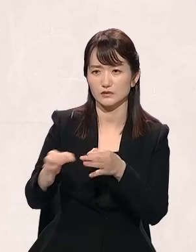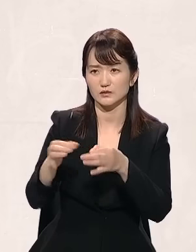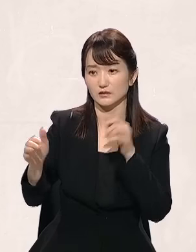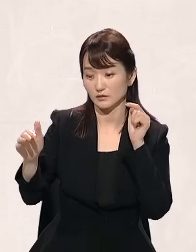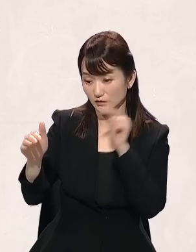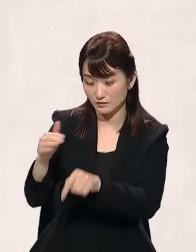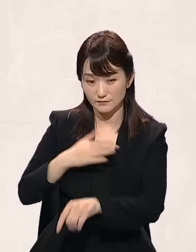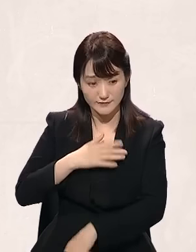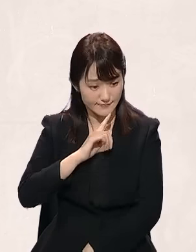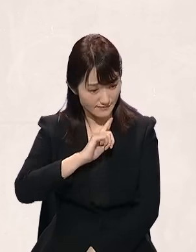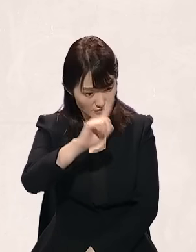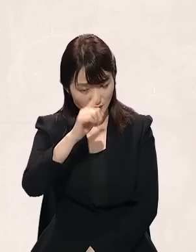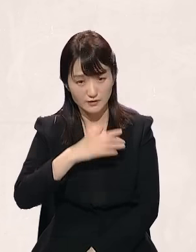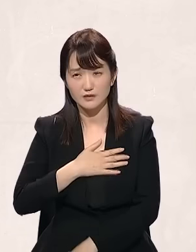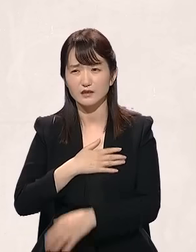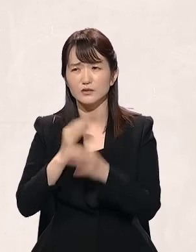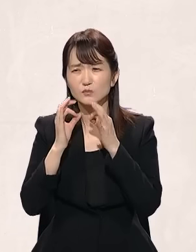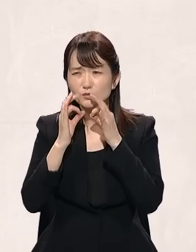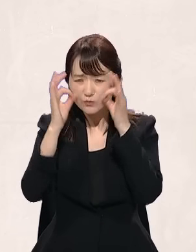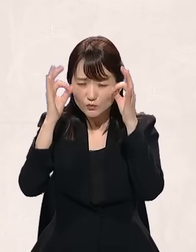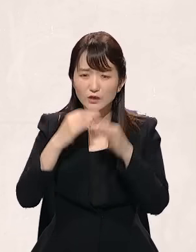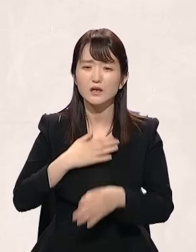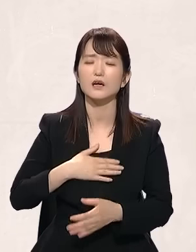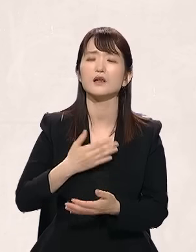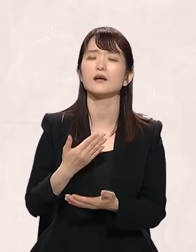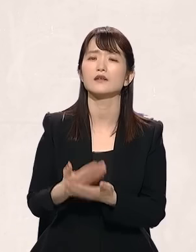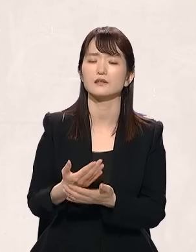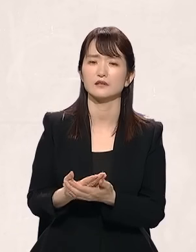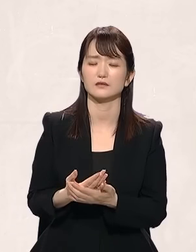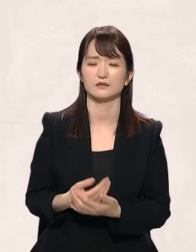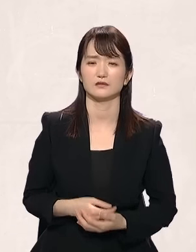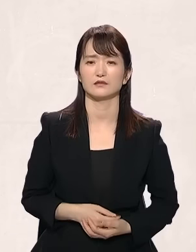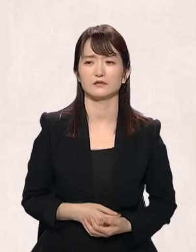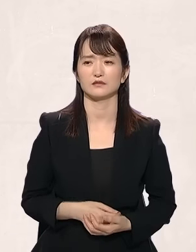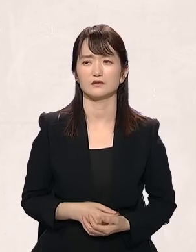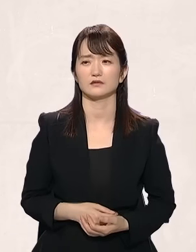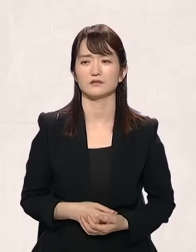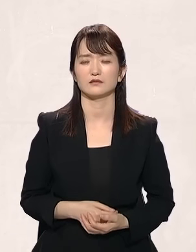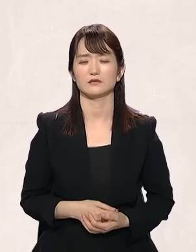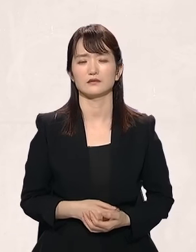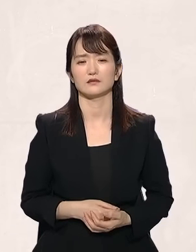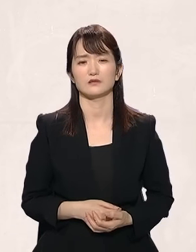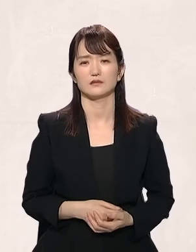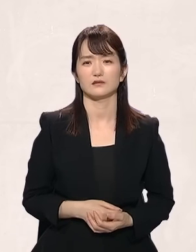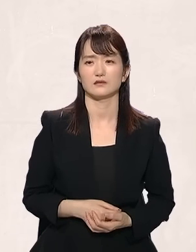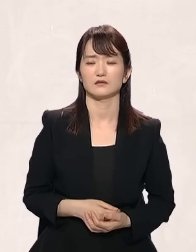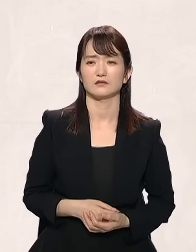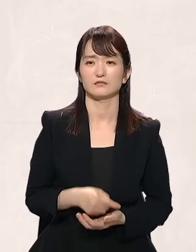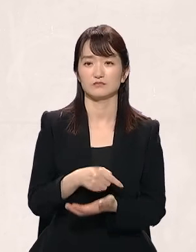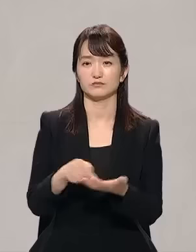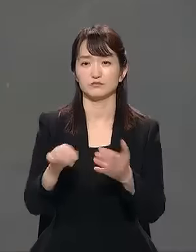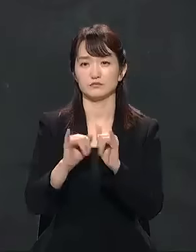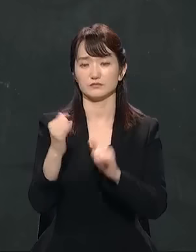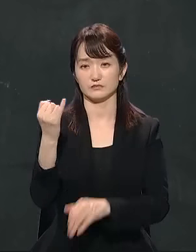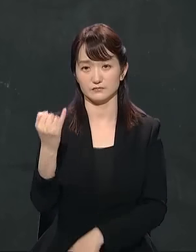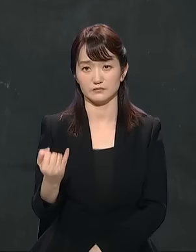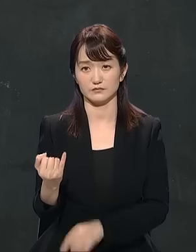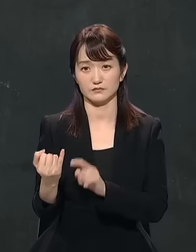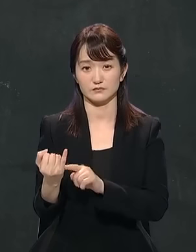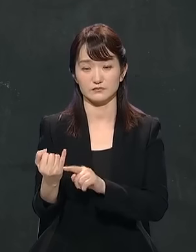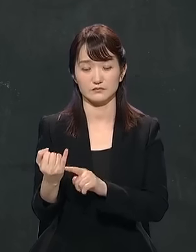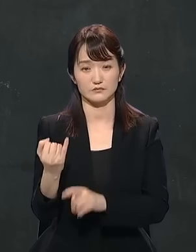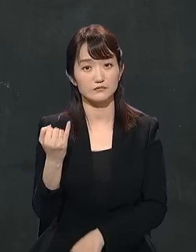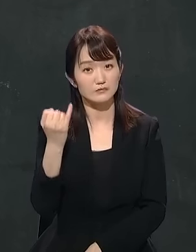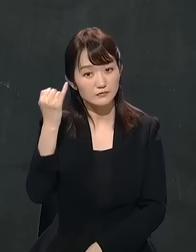당했다 그러니까 내가 이렇게 애쓰고 있으니까 좀 뭐 알아달라 이런 식의 얘기를 하면서 좀 피했다고 합니다 하지만 피해자 여동생이 다시 한번 이제 언니